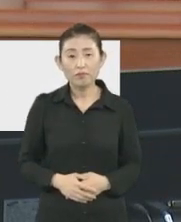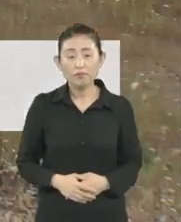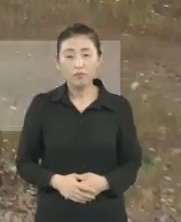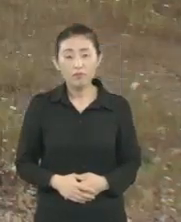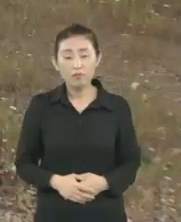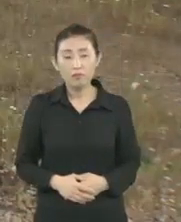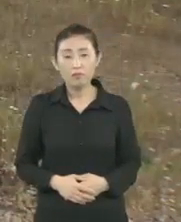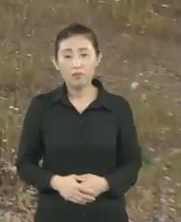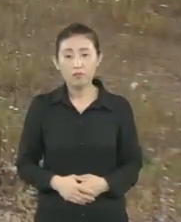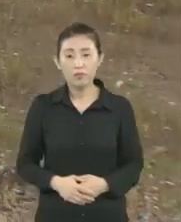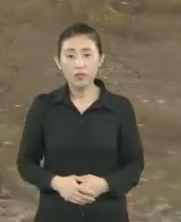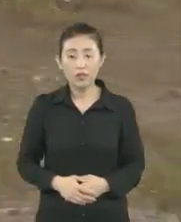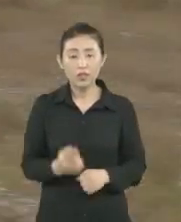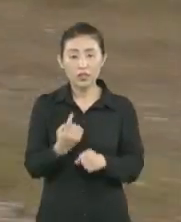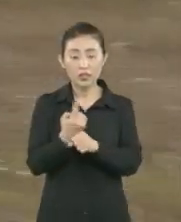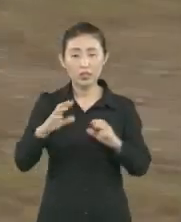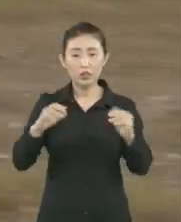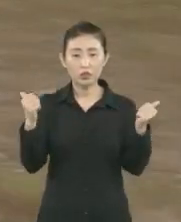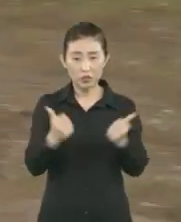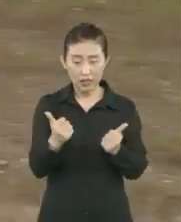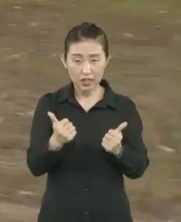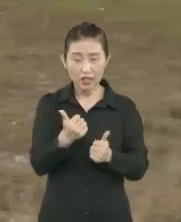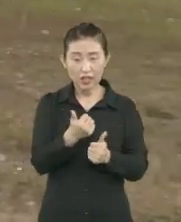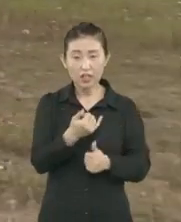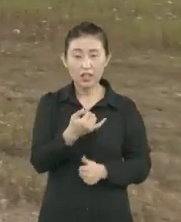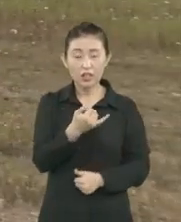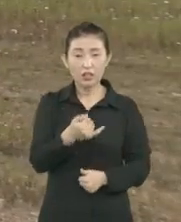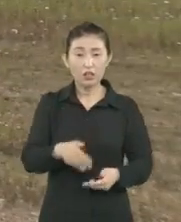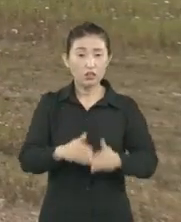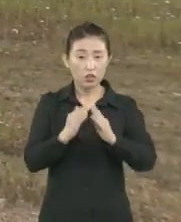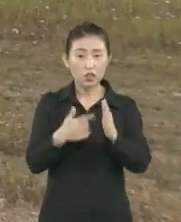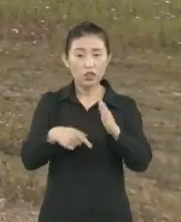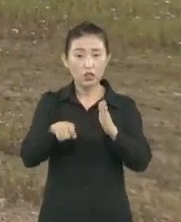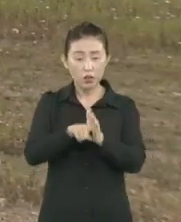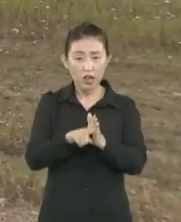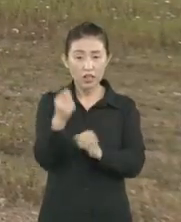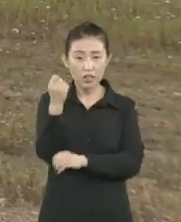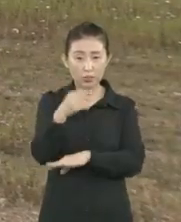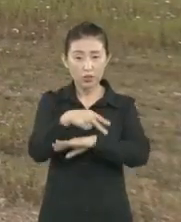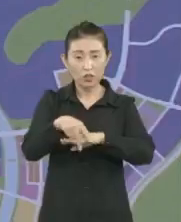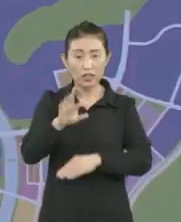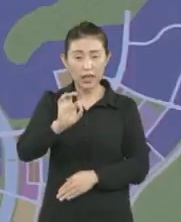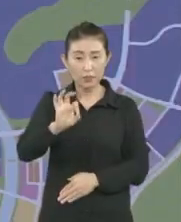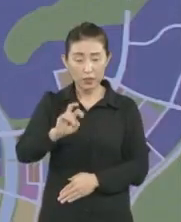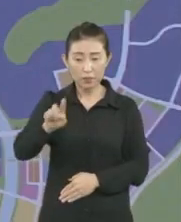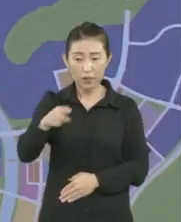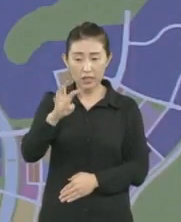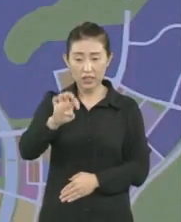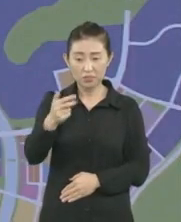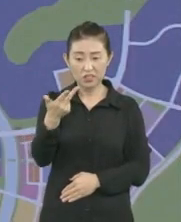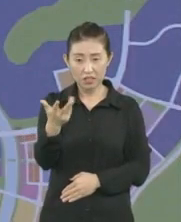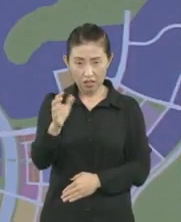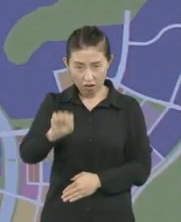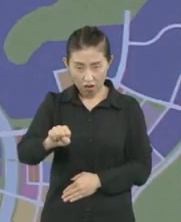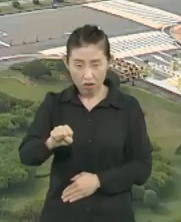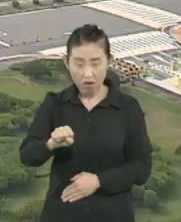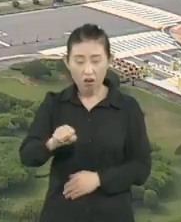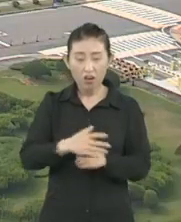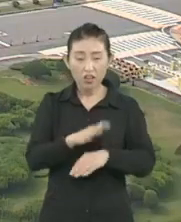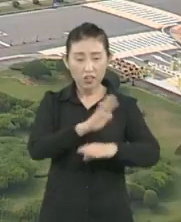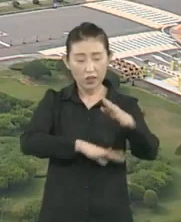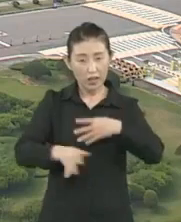전해드립니다. 지난해 국회 세종의사당 설치를 위한 기본설계비 147억 원이 여야 합의로